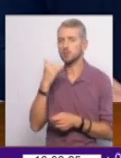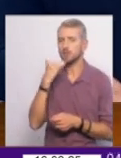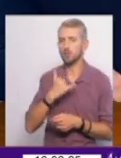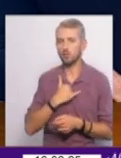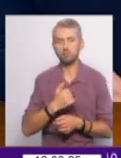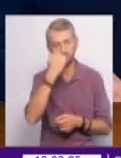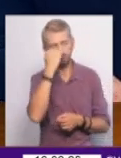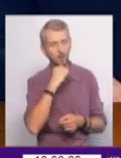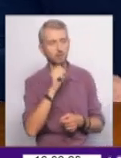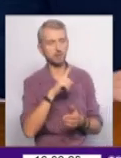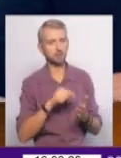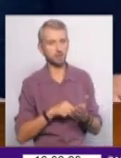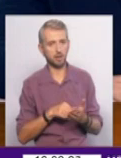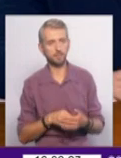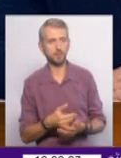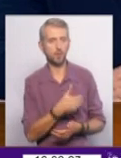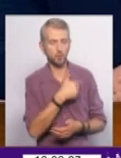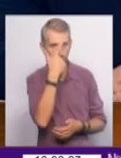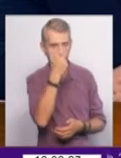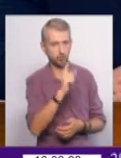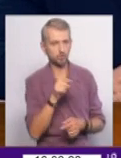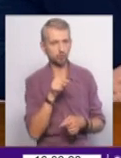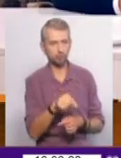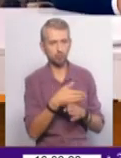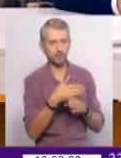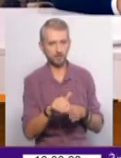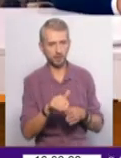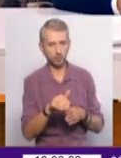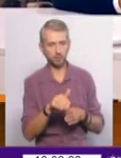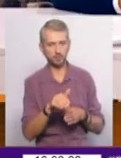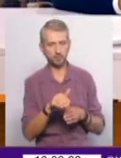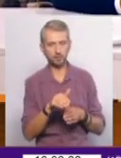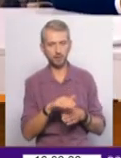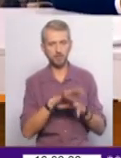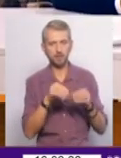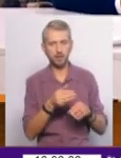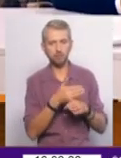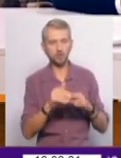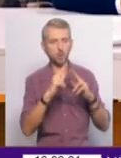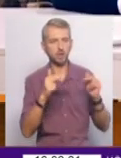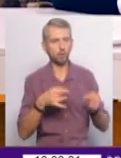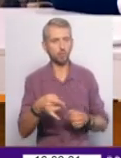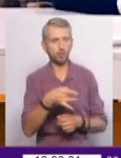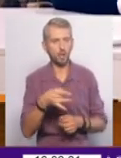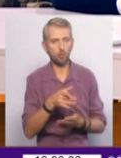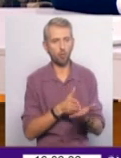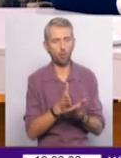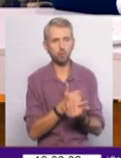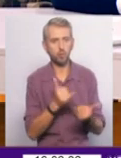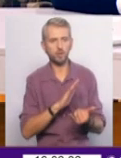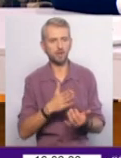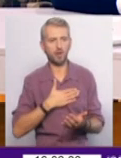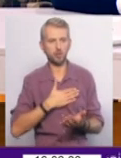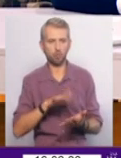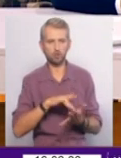за запитання. Я хочу повідомити, що цю частину, взагалі, от частину Дніпровського району обслуговує не наше